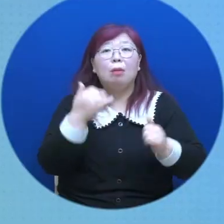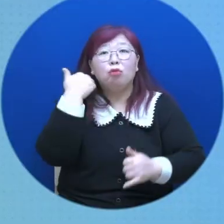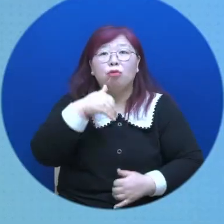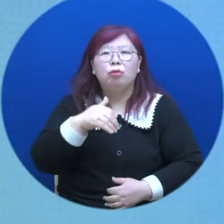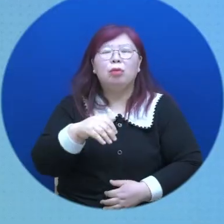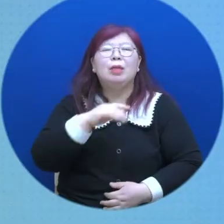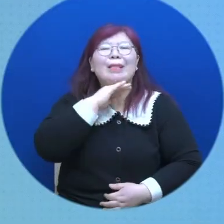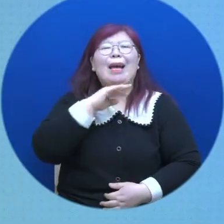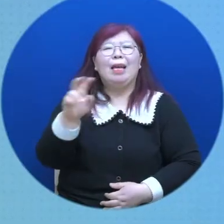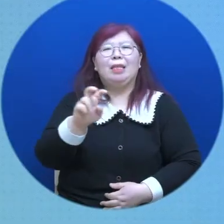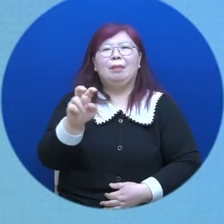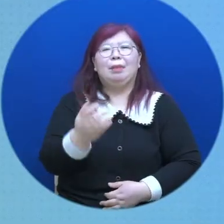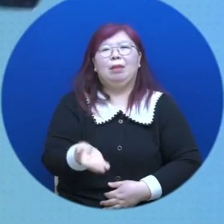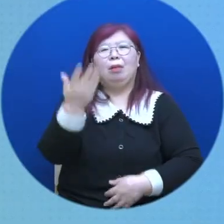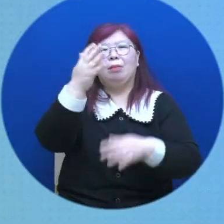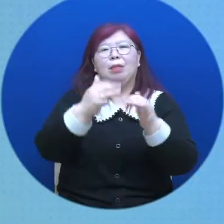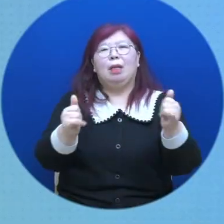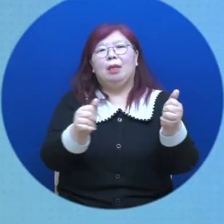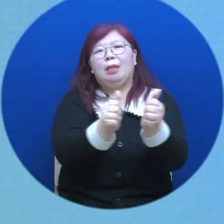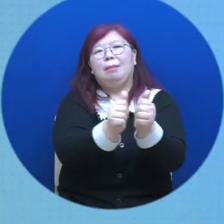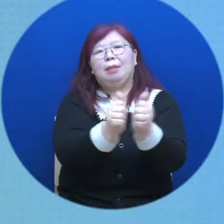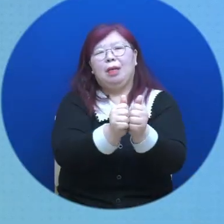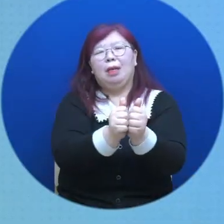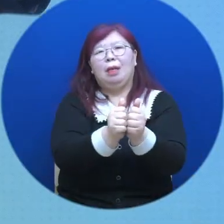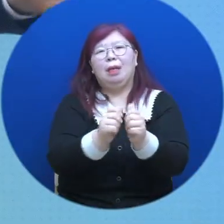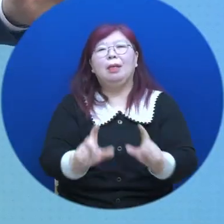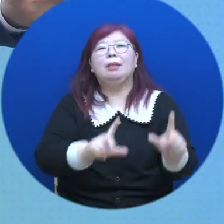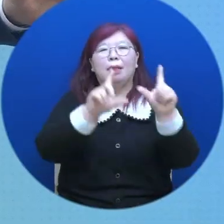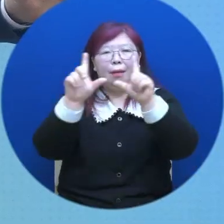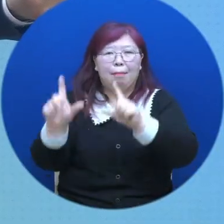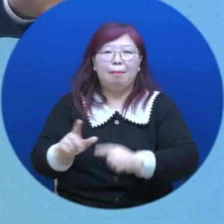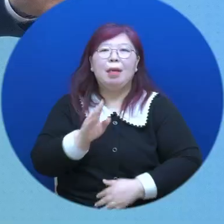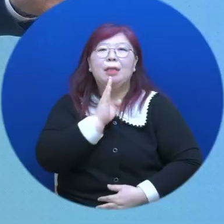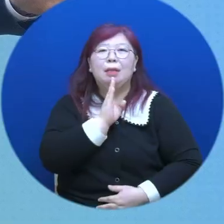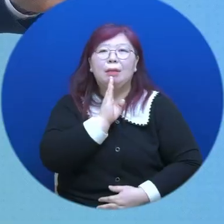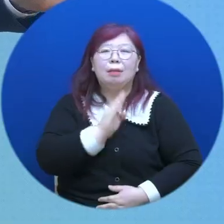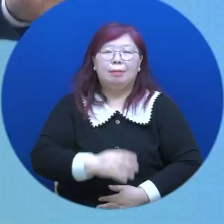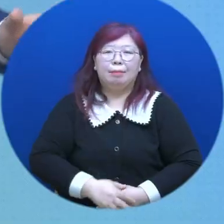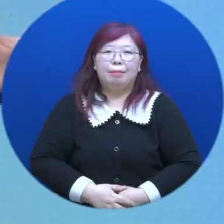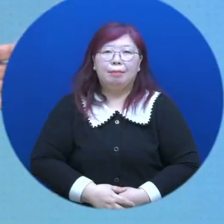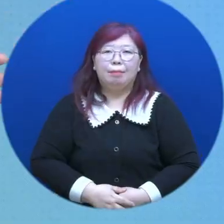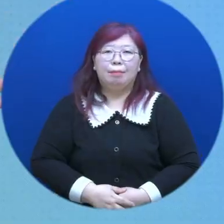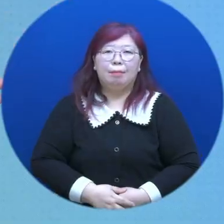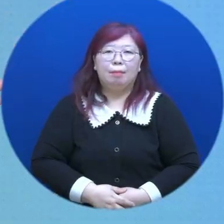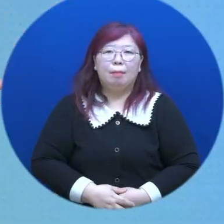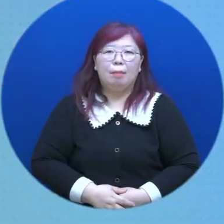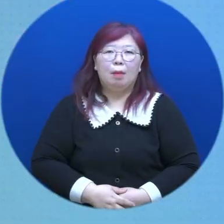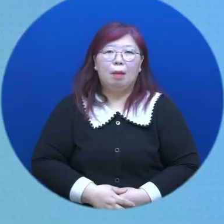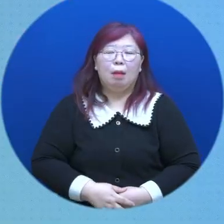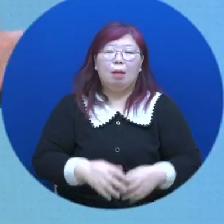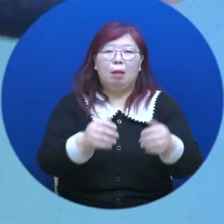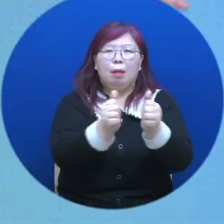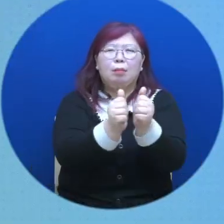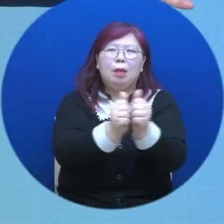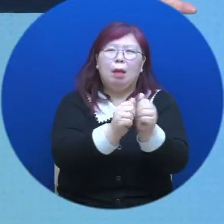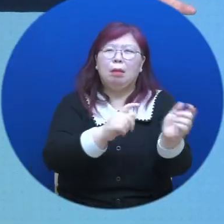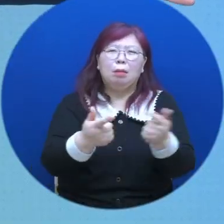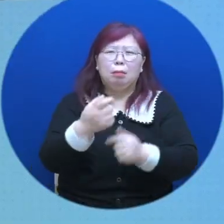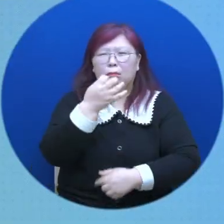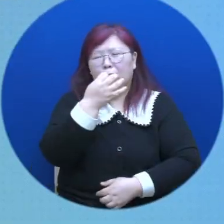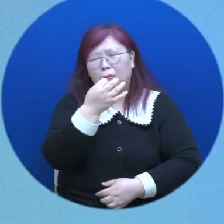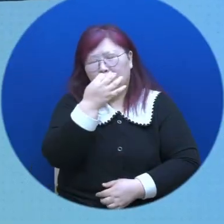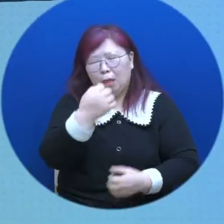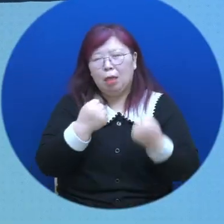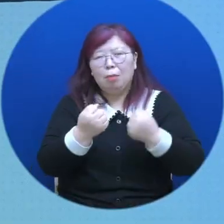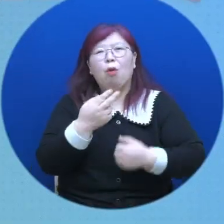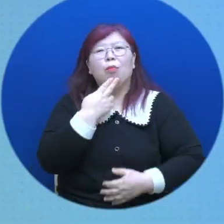남자들의 삶이었다는 걸 말씀하고 있잖아요. 맞습니다. 자기들에게 힘이 없어요. 자기들에게 능력이